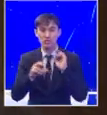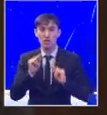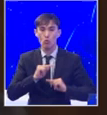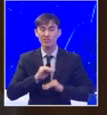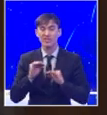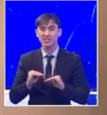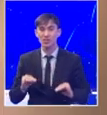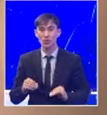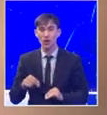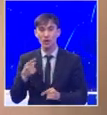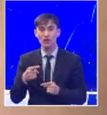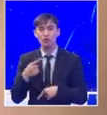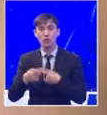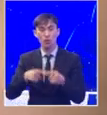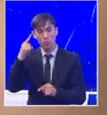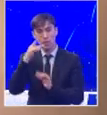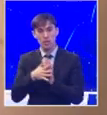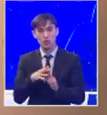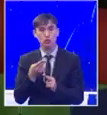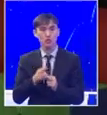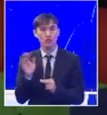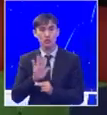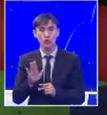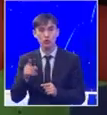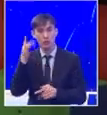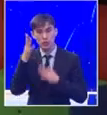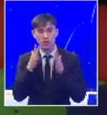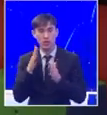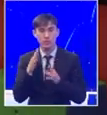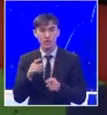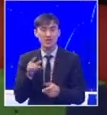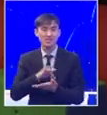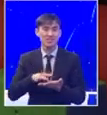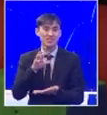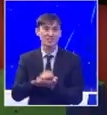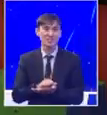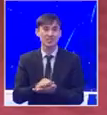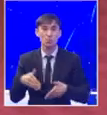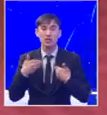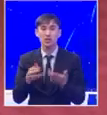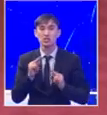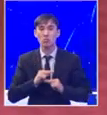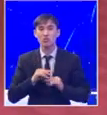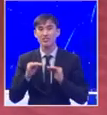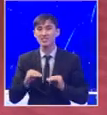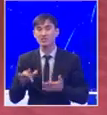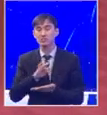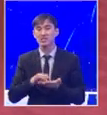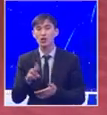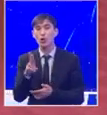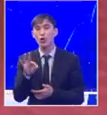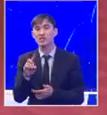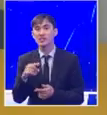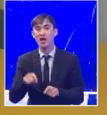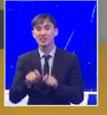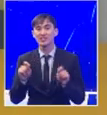детском саду, однако вскоре поняла – это не то, о чем она мечтала. Центр занятости предложил работу в детском центре коррекции